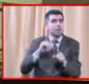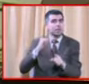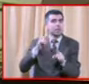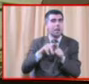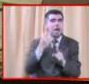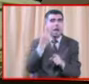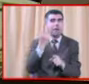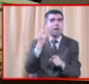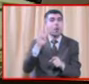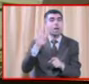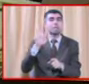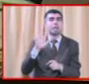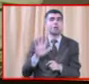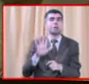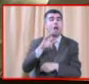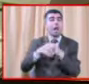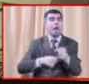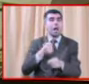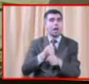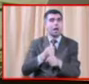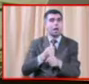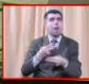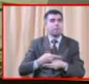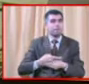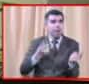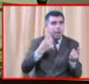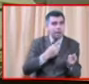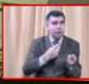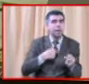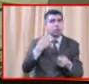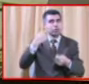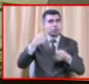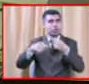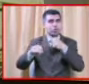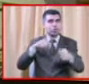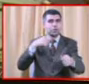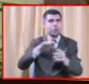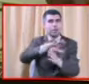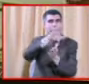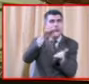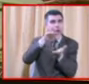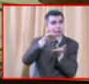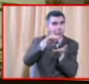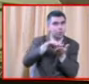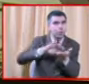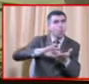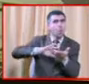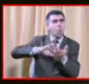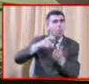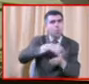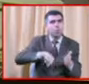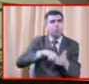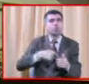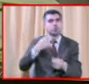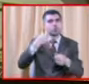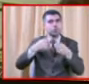سنة 2015 غيبدا التشغيل ديالو. تجهيزات اقتنيناها حنا في الطور الأخيرة